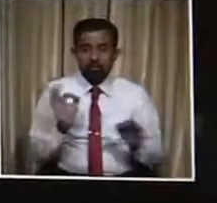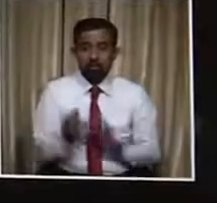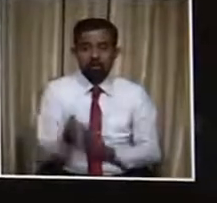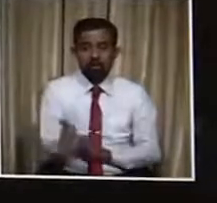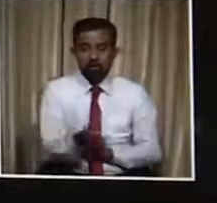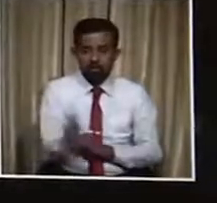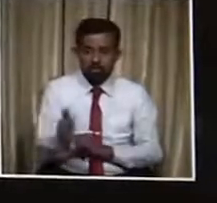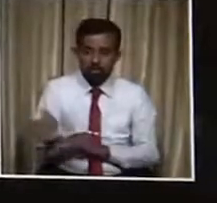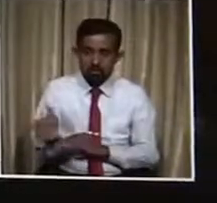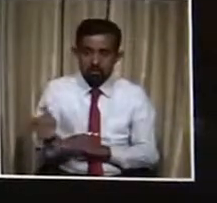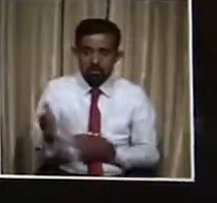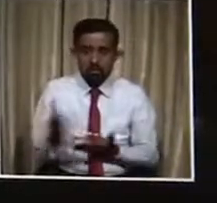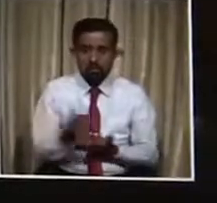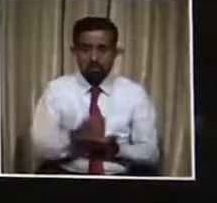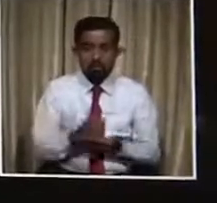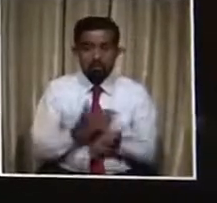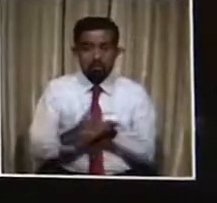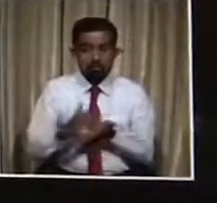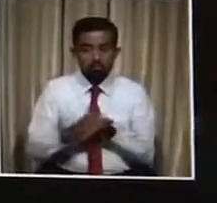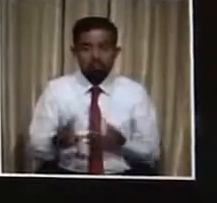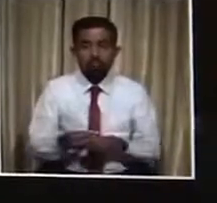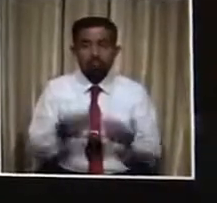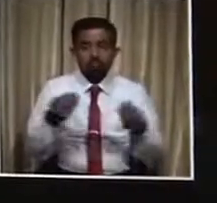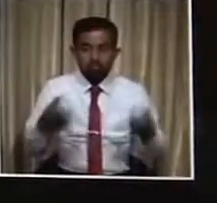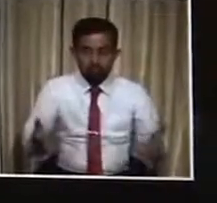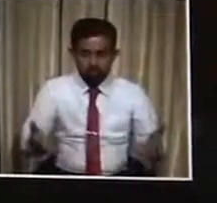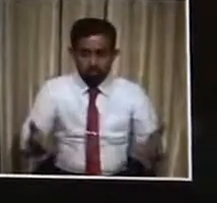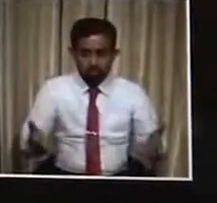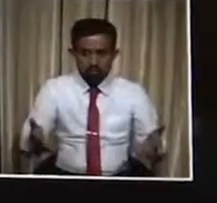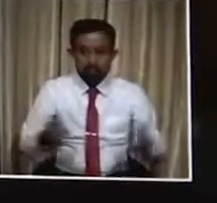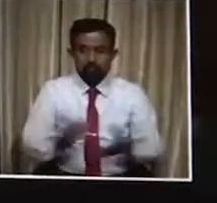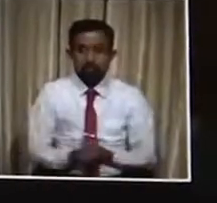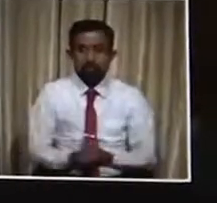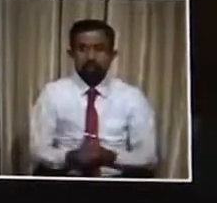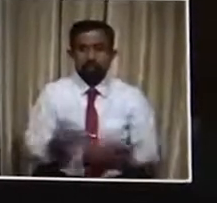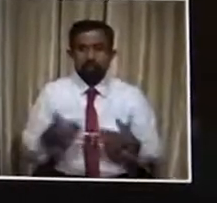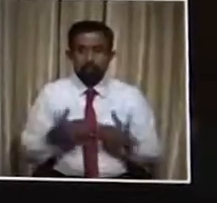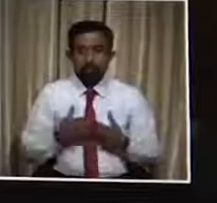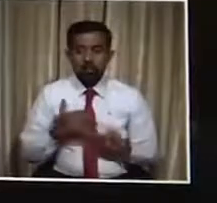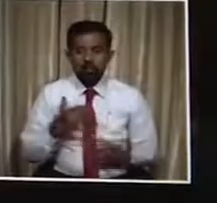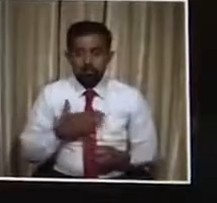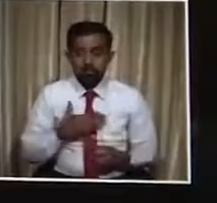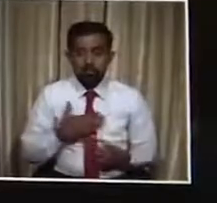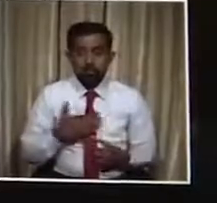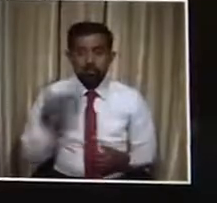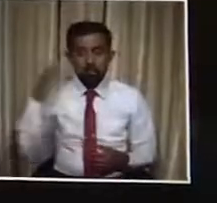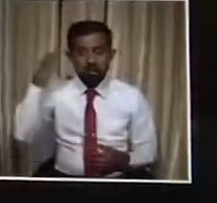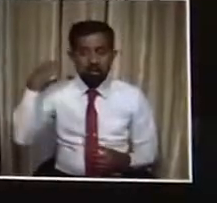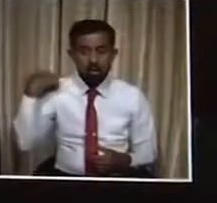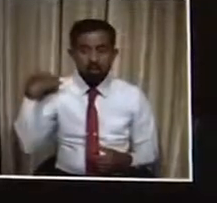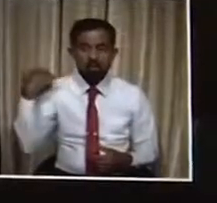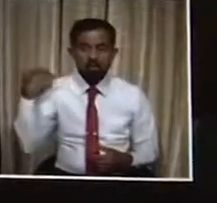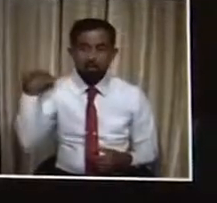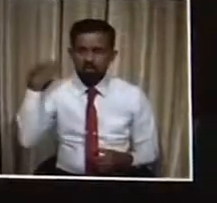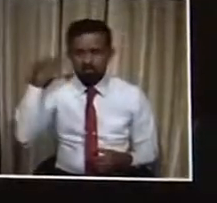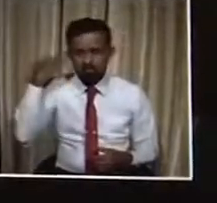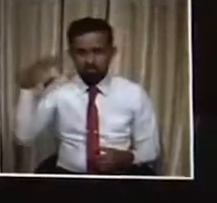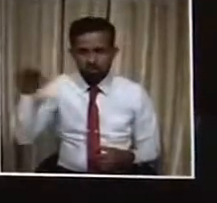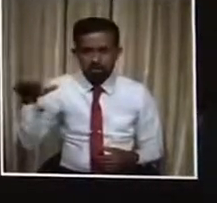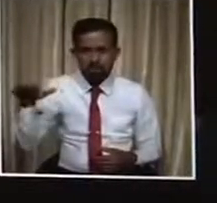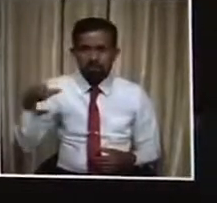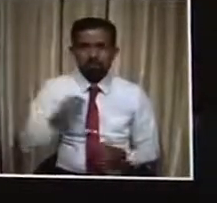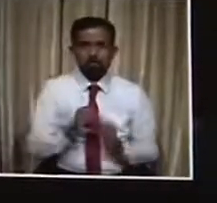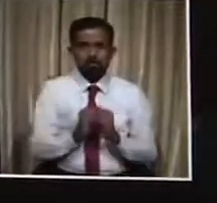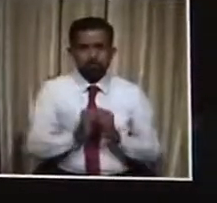வேண்டும். பெருந்தோட்ட பெண்மணிகள் கொழுந்து பறிக்கும் பெண்கள் எங்களுடைய தாய்மார்களை வஞ்சித்துக் கொண்டிருக்கின்ற பெருந்தோட்ட கம்பெனிகளுக்கு சாவுமணி அறுத்திருக்கின்ற